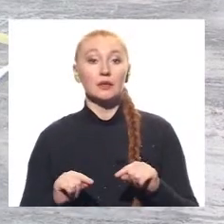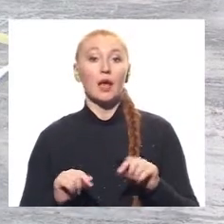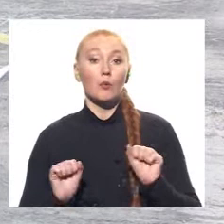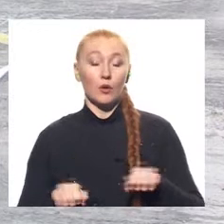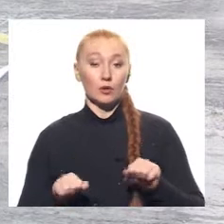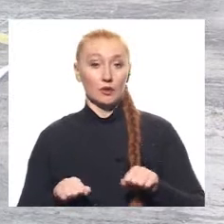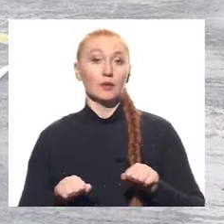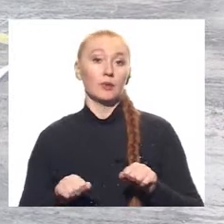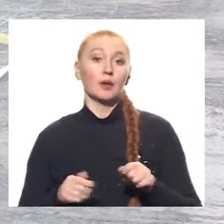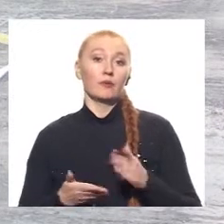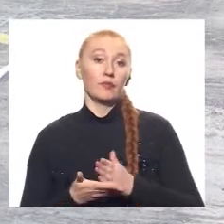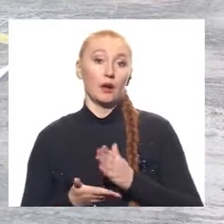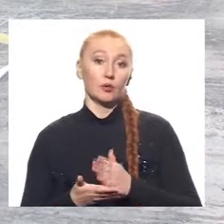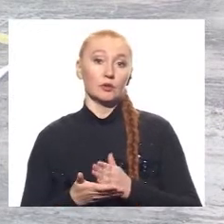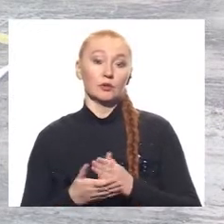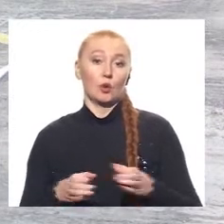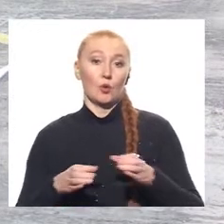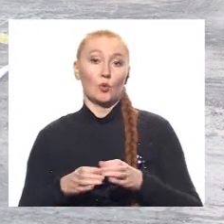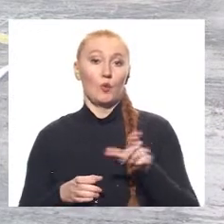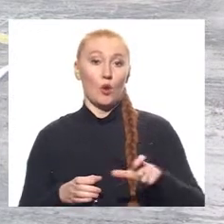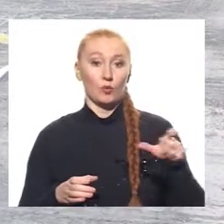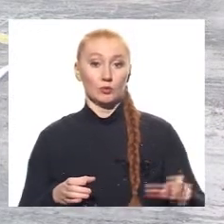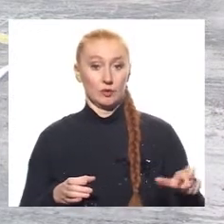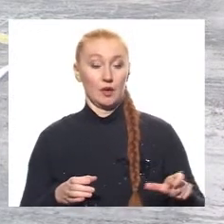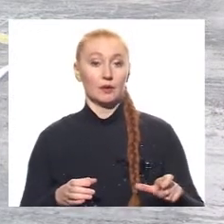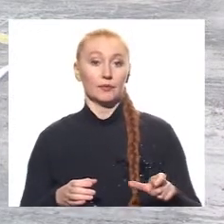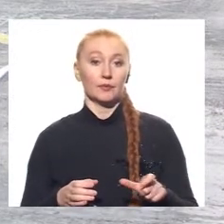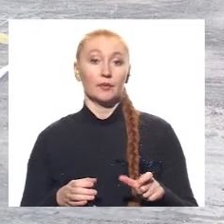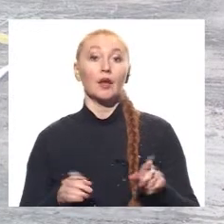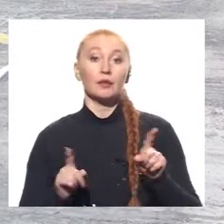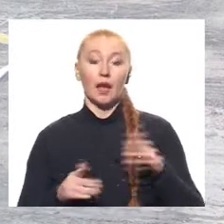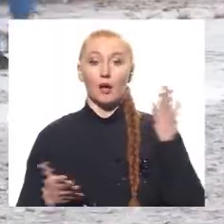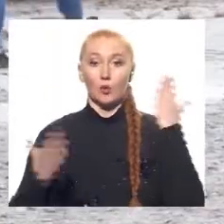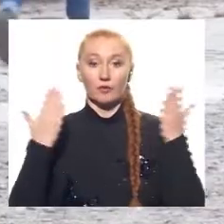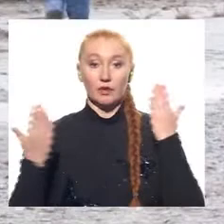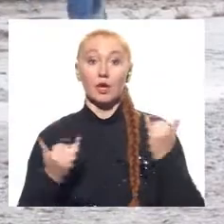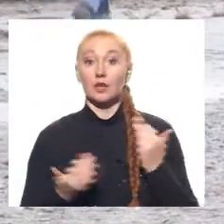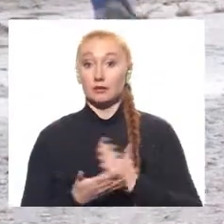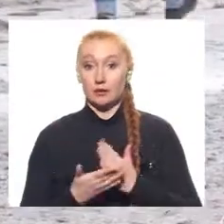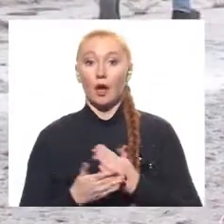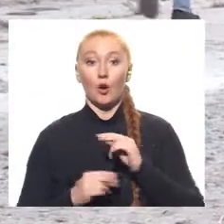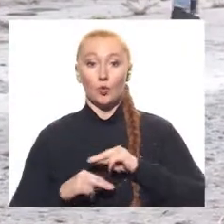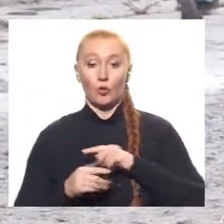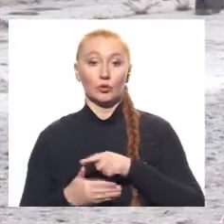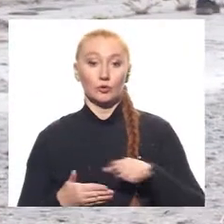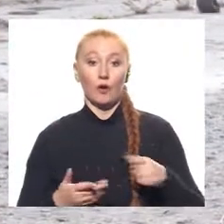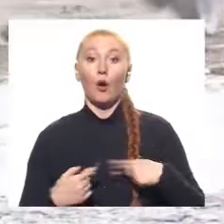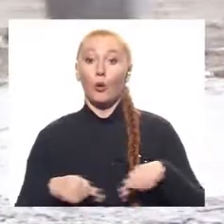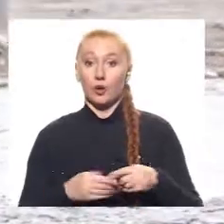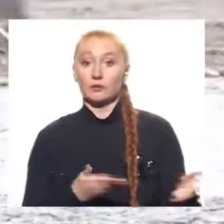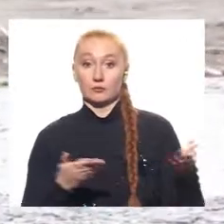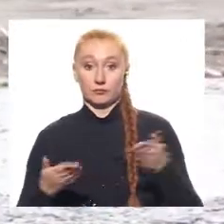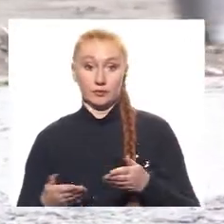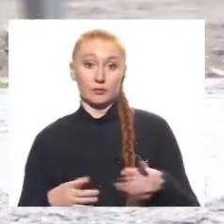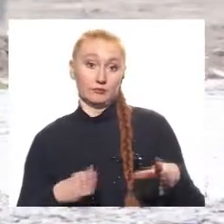б знаходитись групи людей та розважатися. Наразі роботи тривають. Організатори запрошують